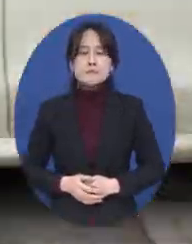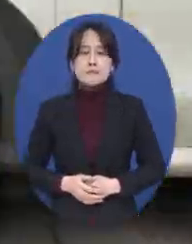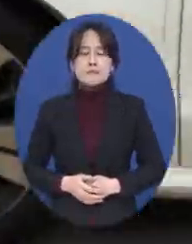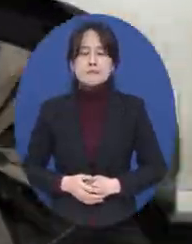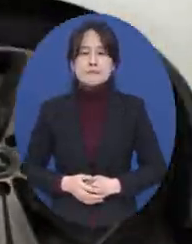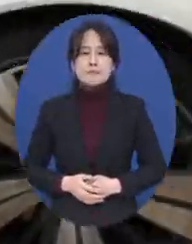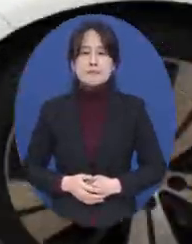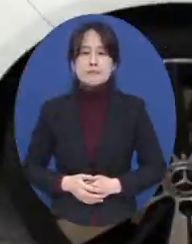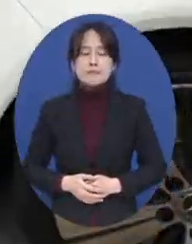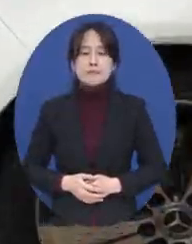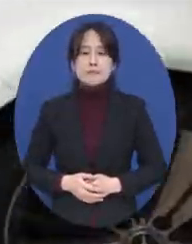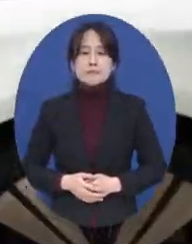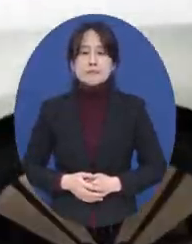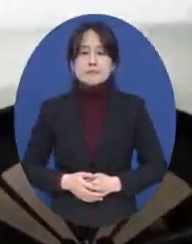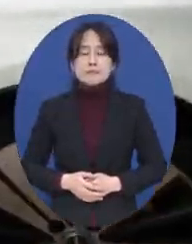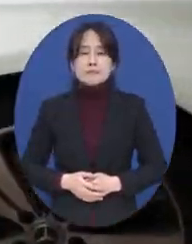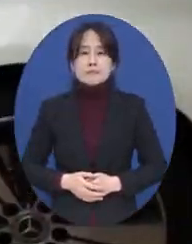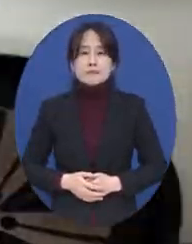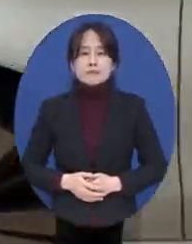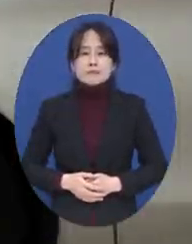조의 정입니다